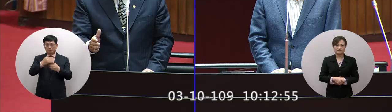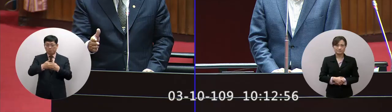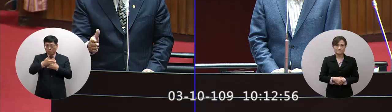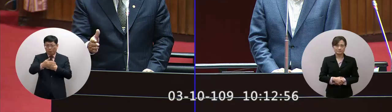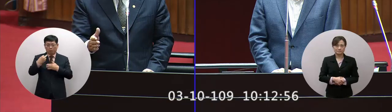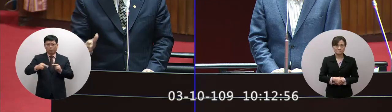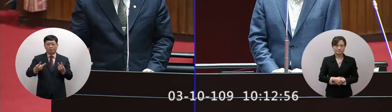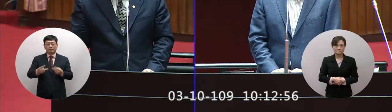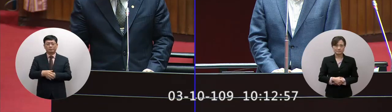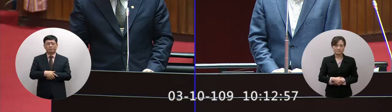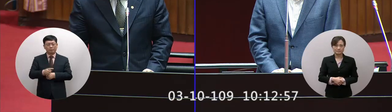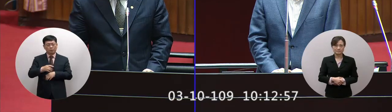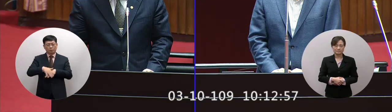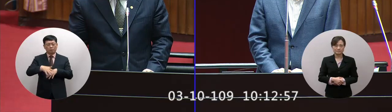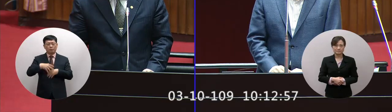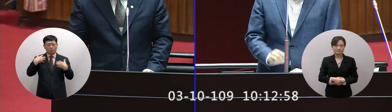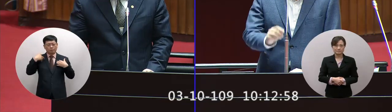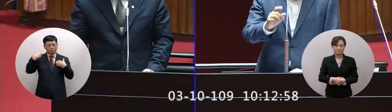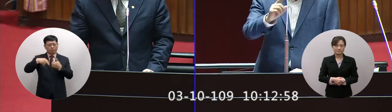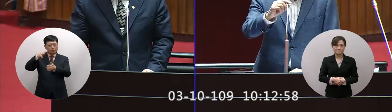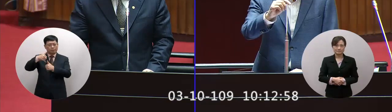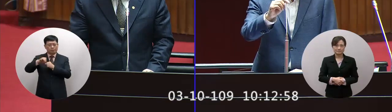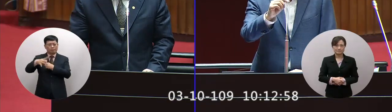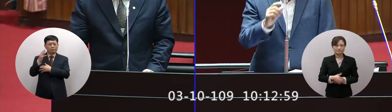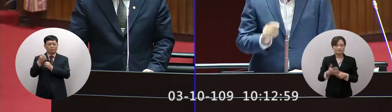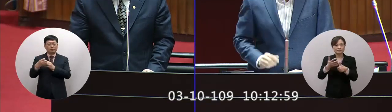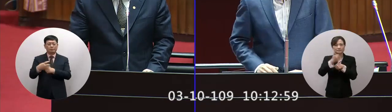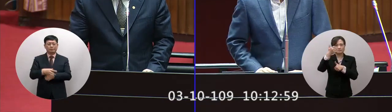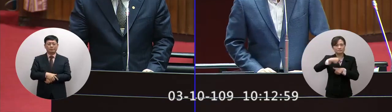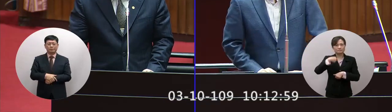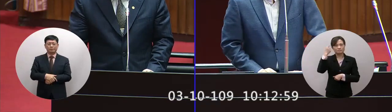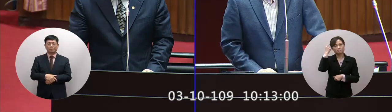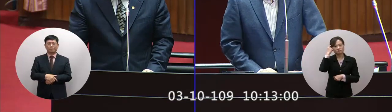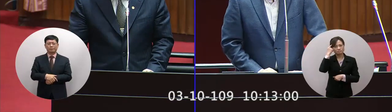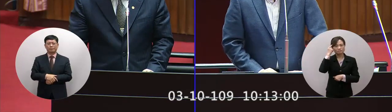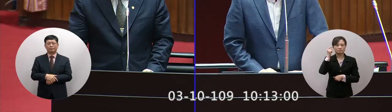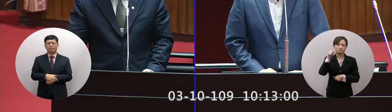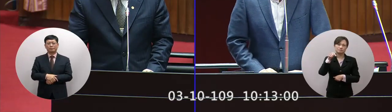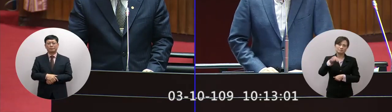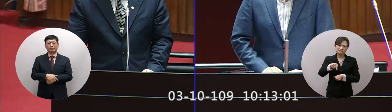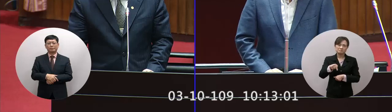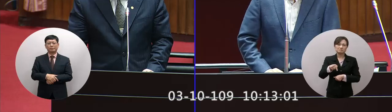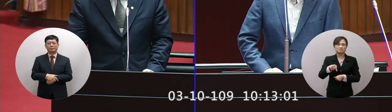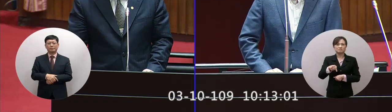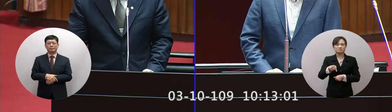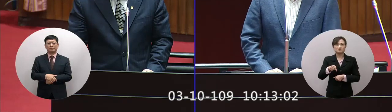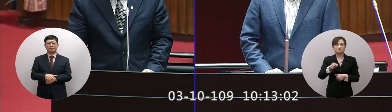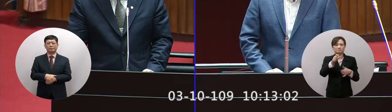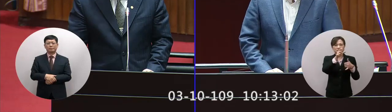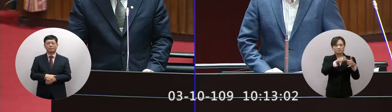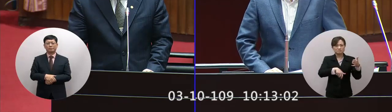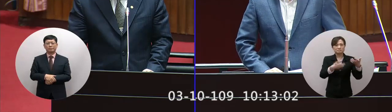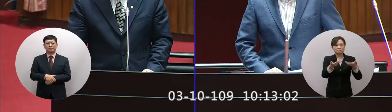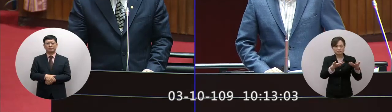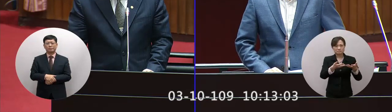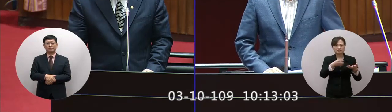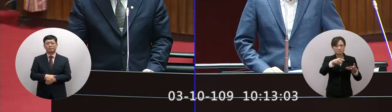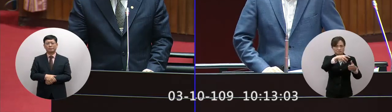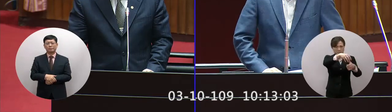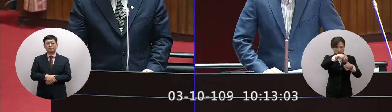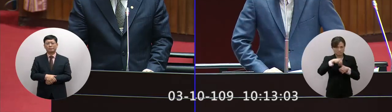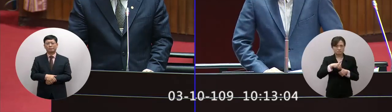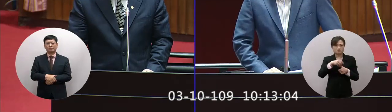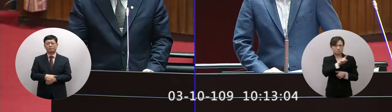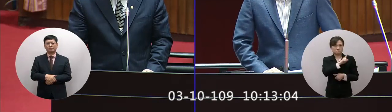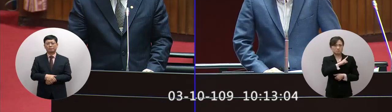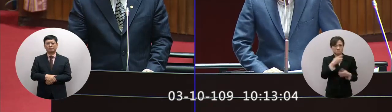去做一些调整。好，这个我们可以再跟 署长，我是觉得哈，这些例外你要拿回来管理了，你不是协调，如果协调结